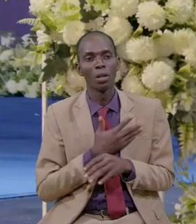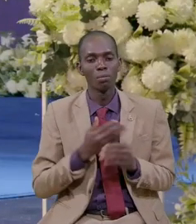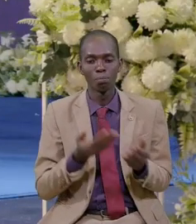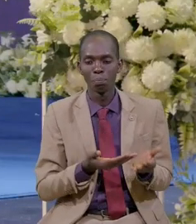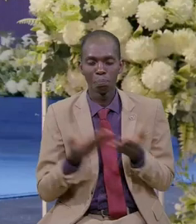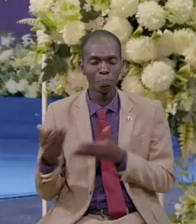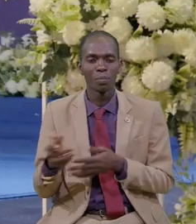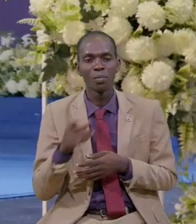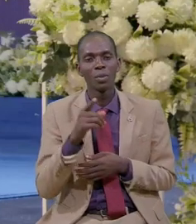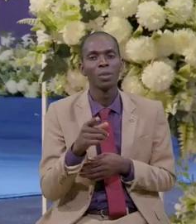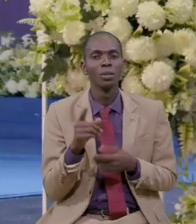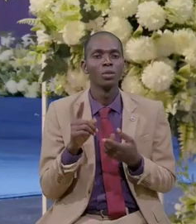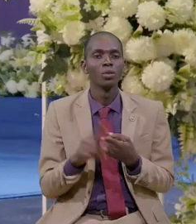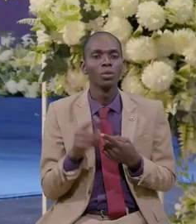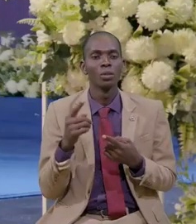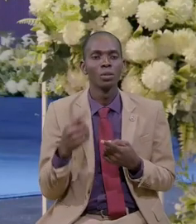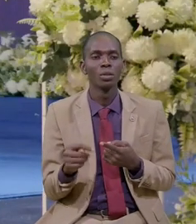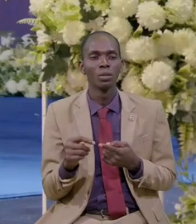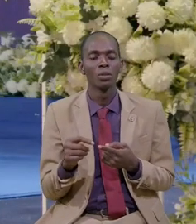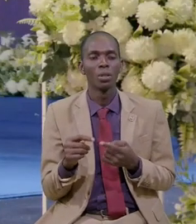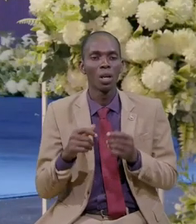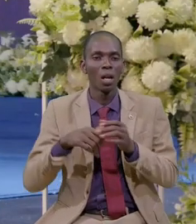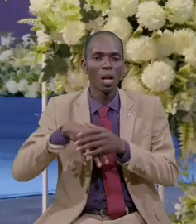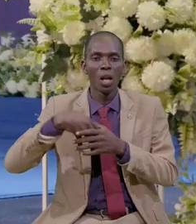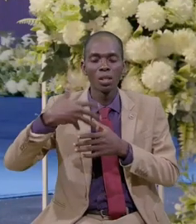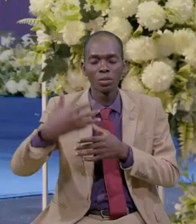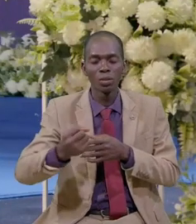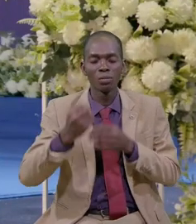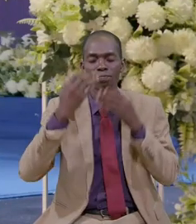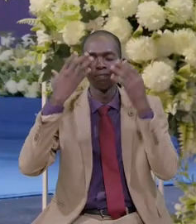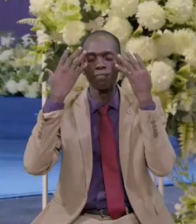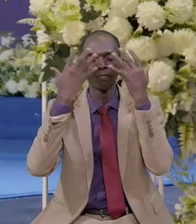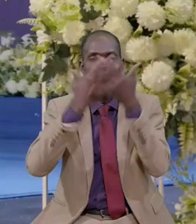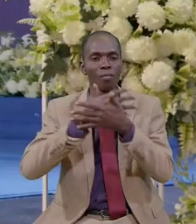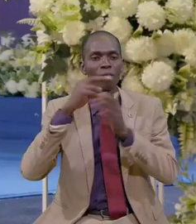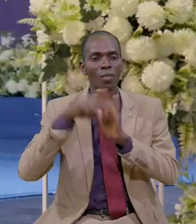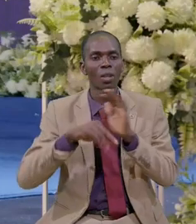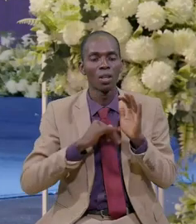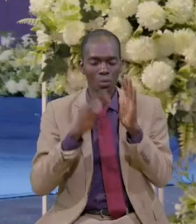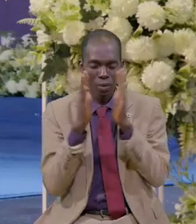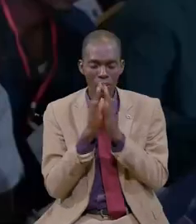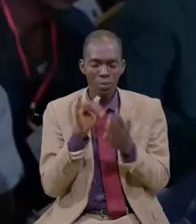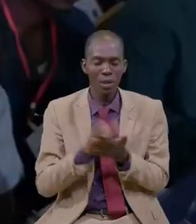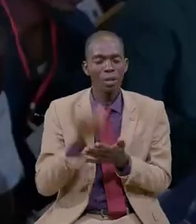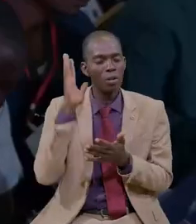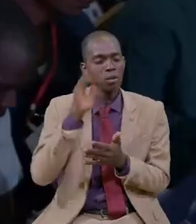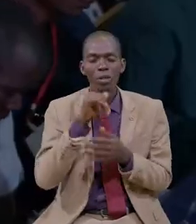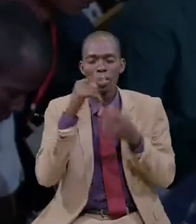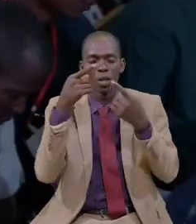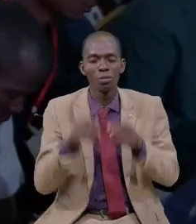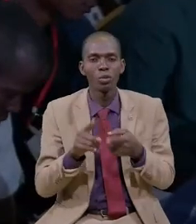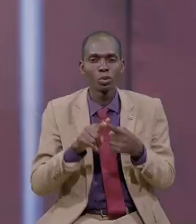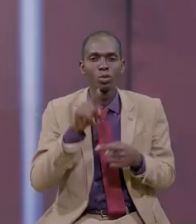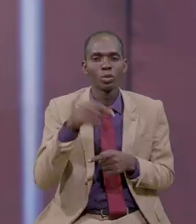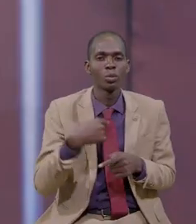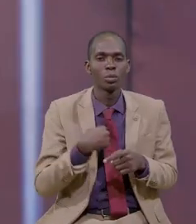jetez-le dans les ténèbres du dehors. Je prie que cela ne t'arrive pas.